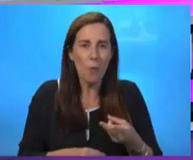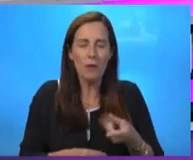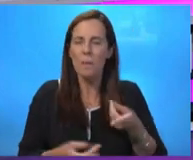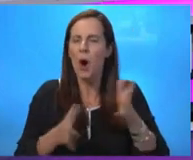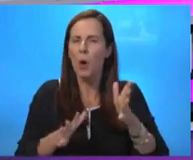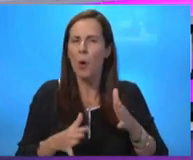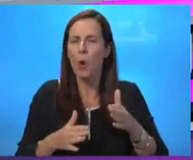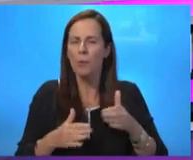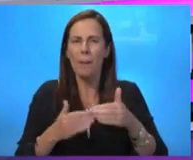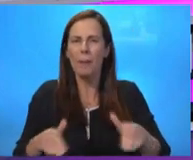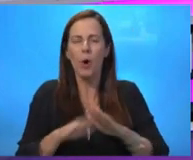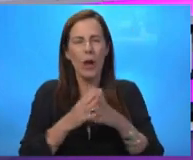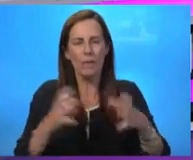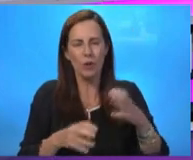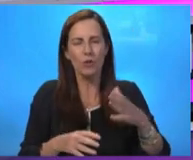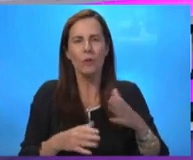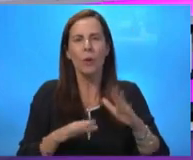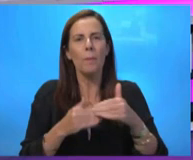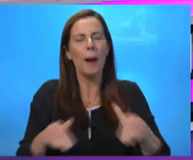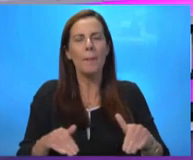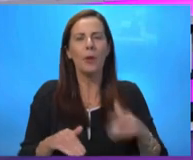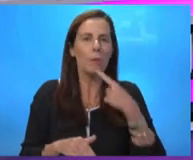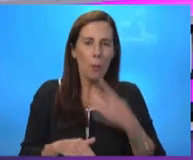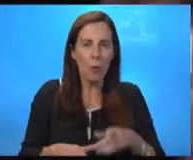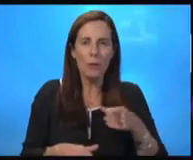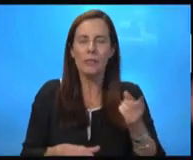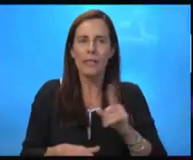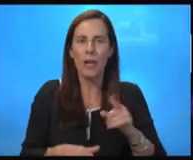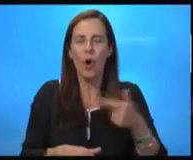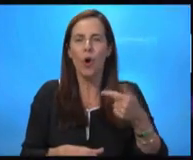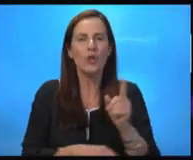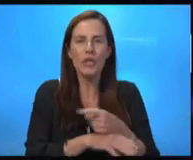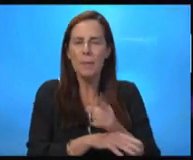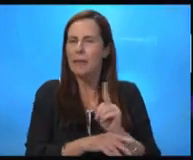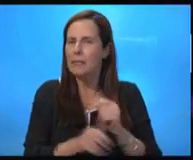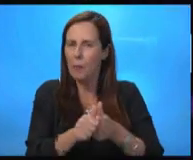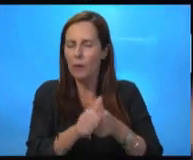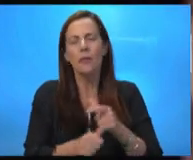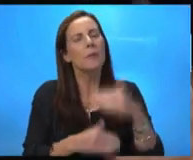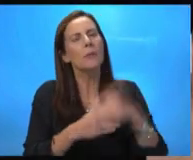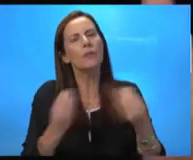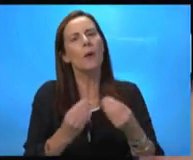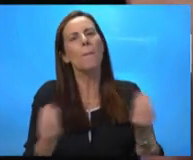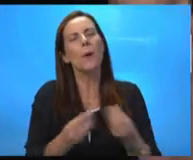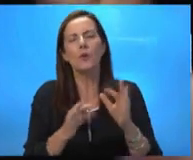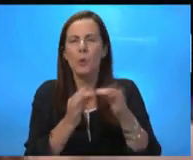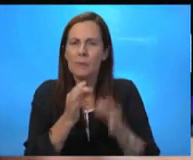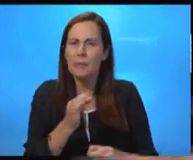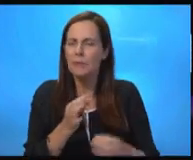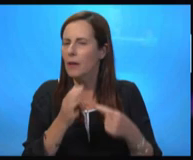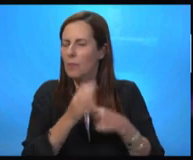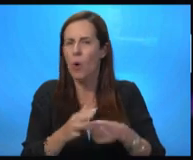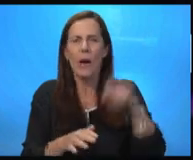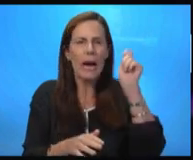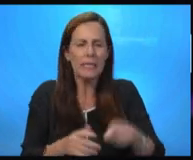מקבילים, כל החברות שנותנות לך את זה מאוד מקבילות. כלומר, הן אומרות, זה לא GPS שמרגל אחריך, זה בסופו של דבר משהו מאוד ספציפי, כמו כרטיס